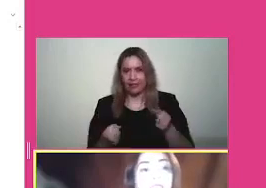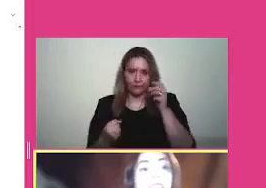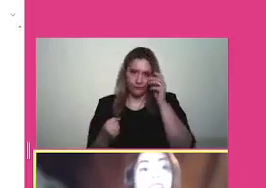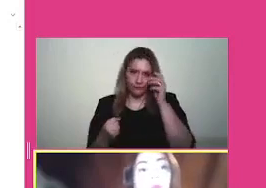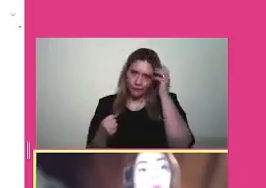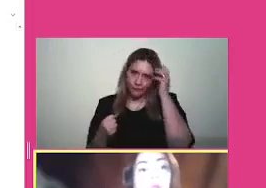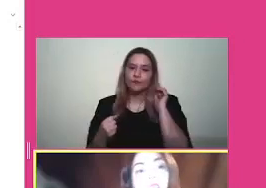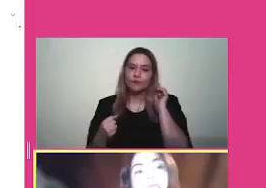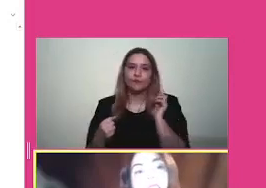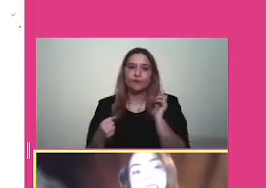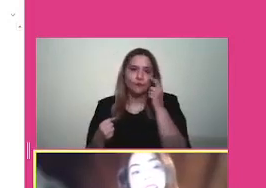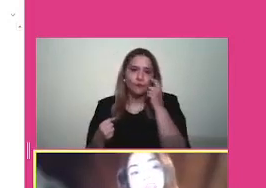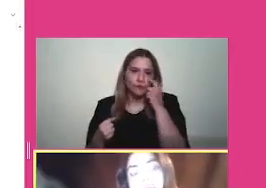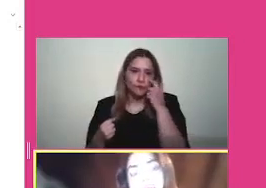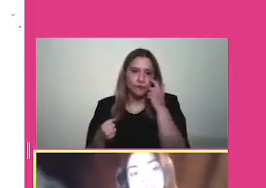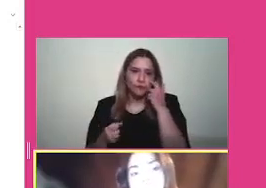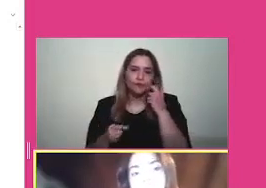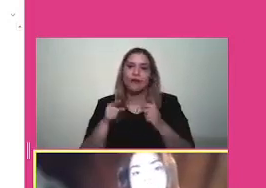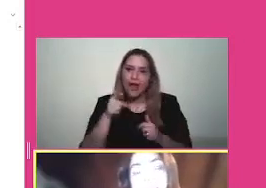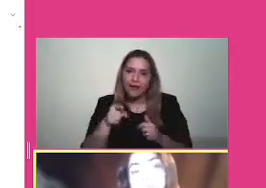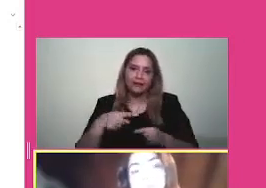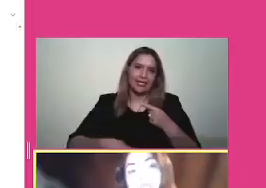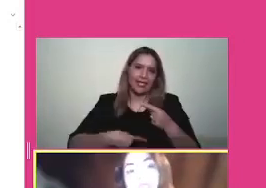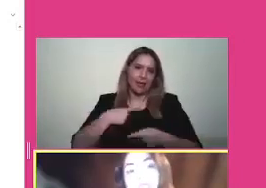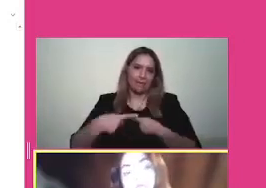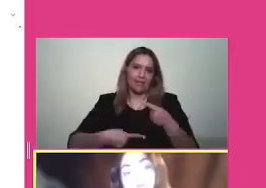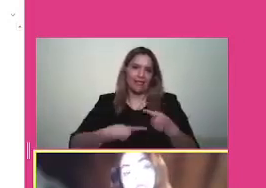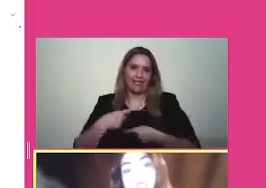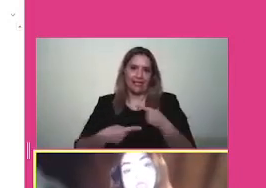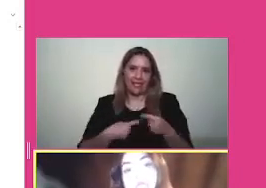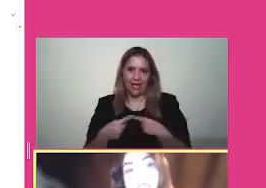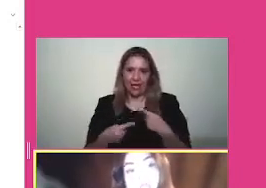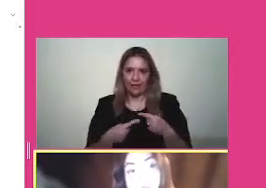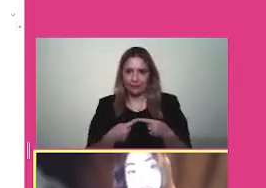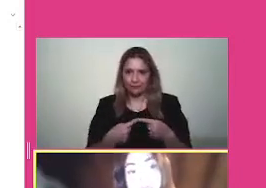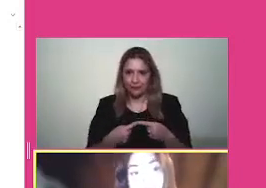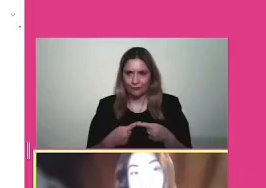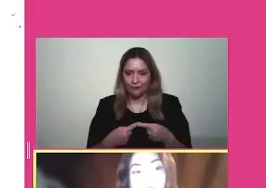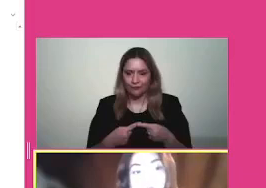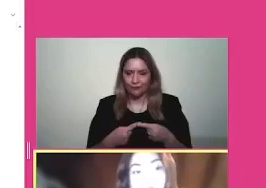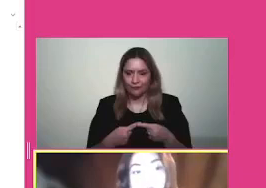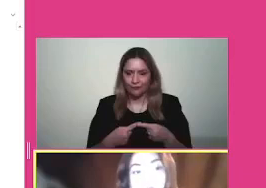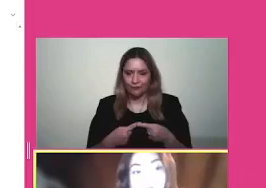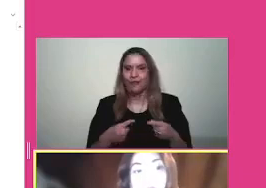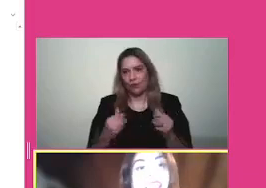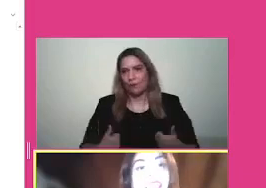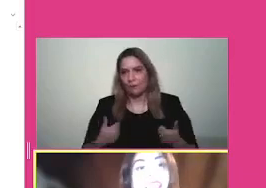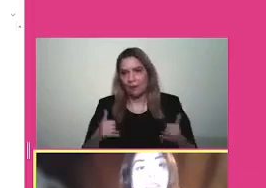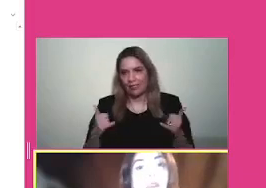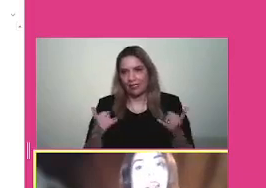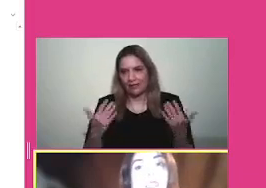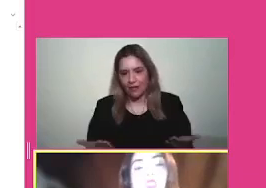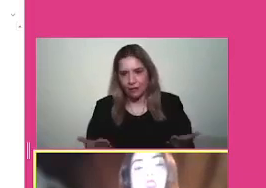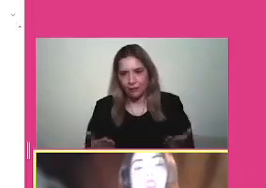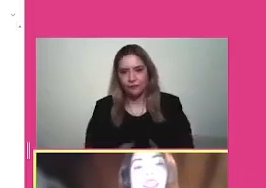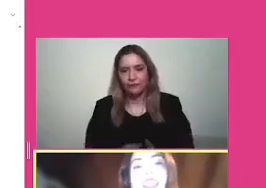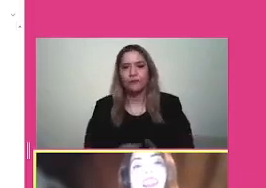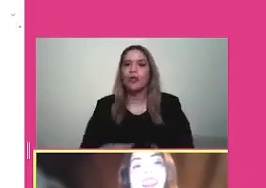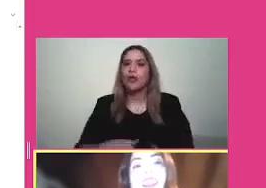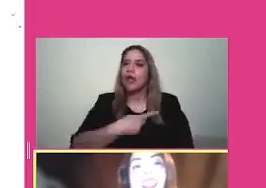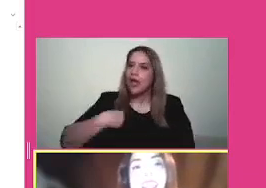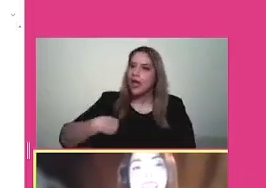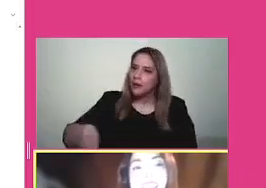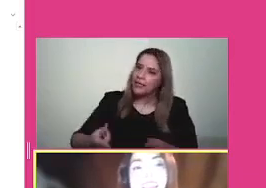Αυτή λοιπόν ήταν η εμπειρία μας από την εφαρμογή των παιχνιδιών. Εμάς μας δόθηκαν και